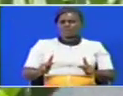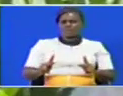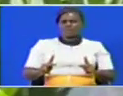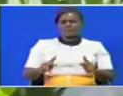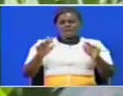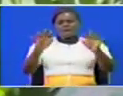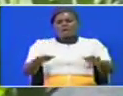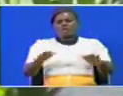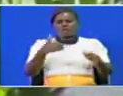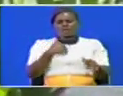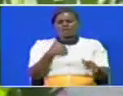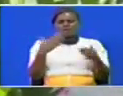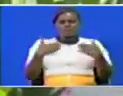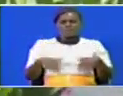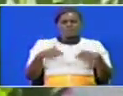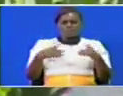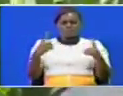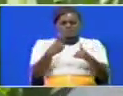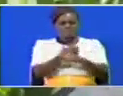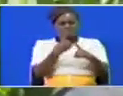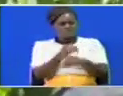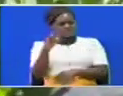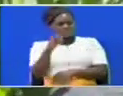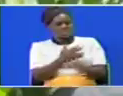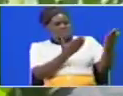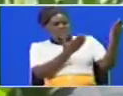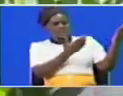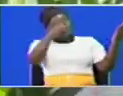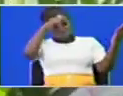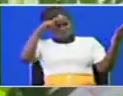of harmony. You know, people of all tribes are staying here because of this project.